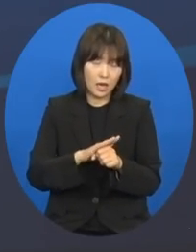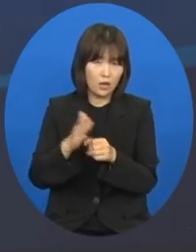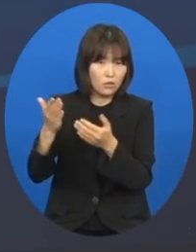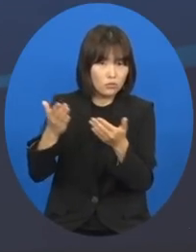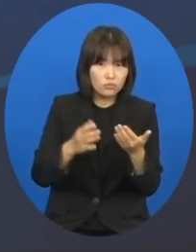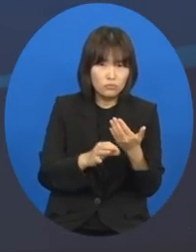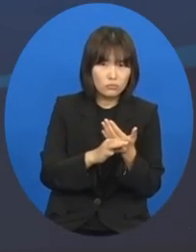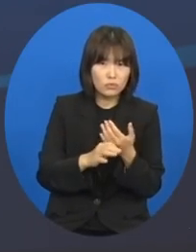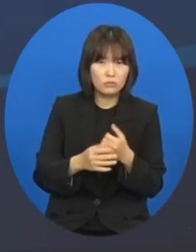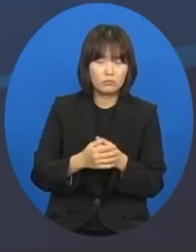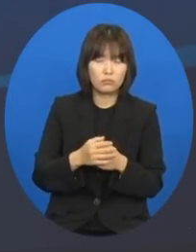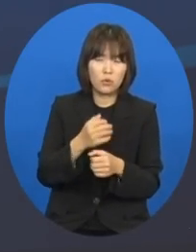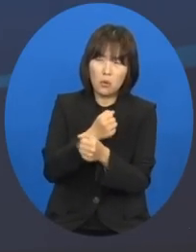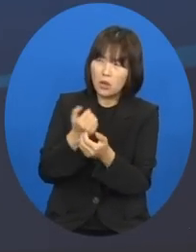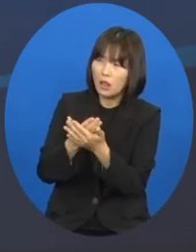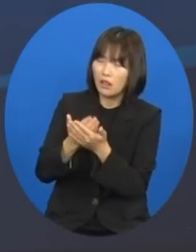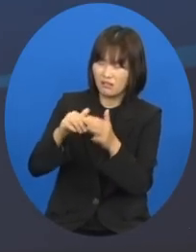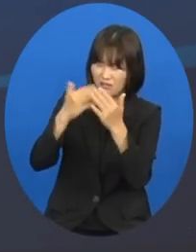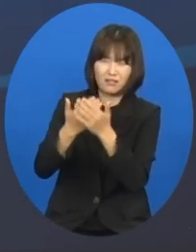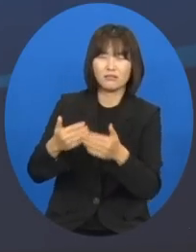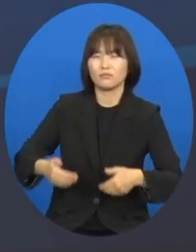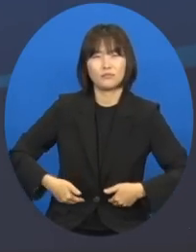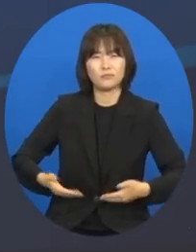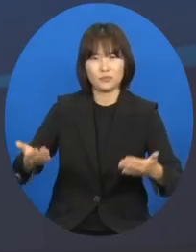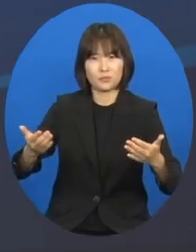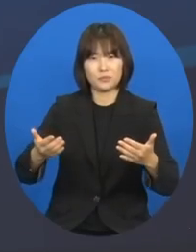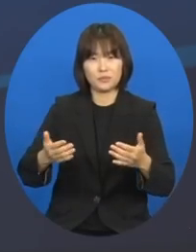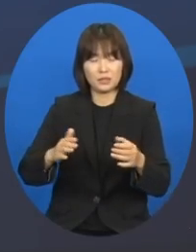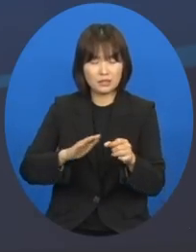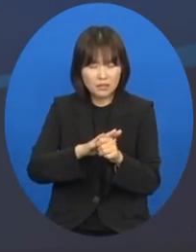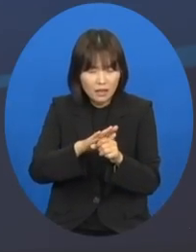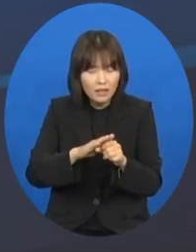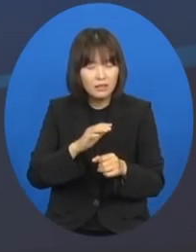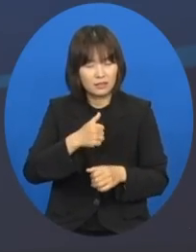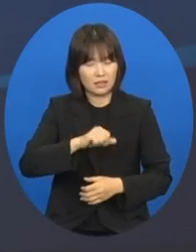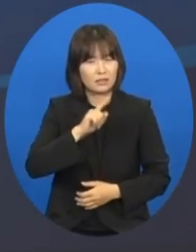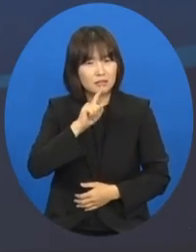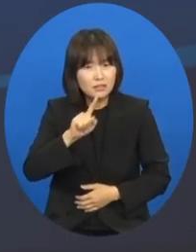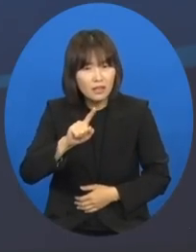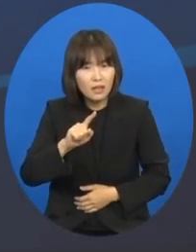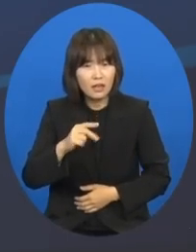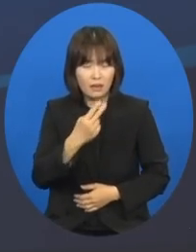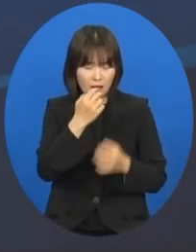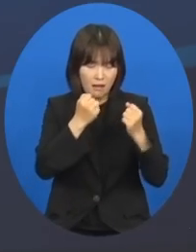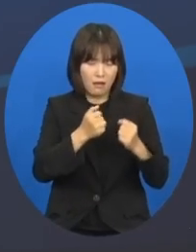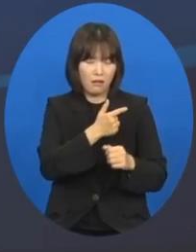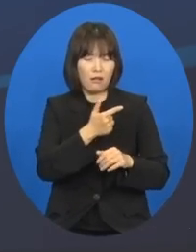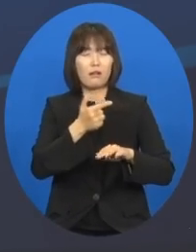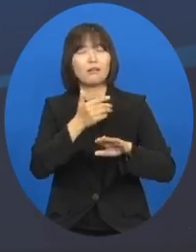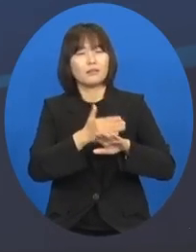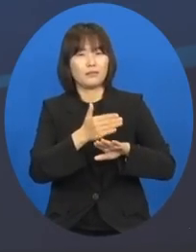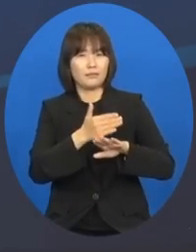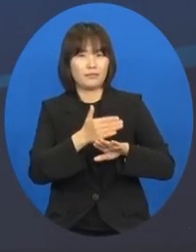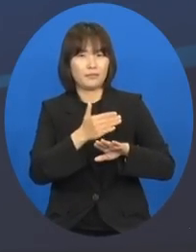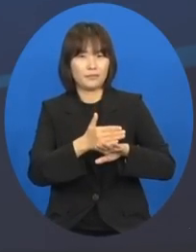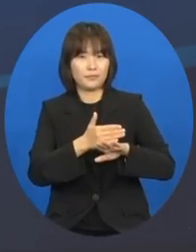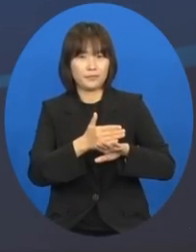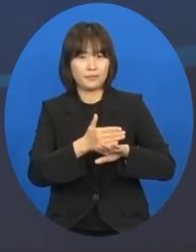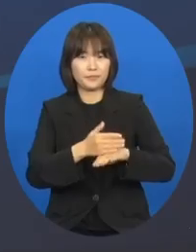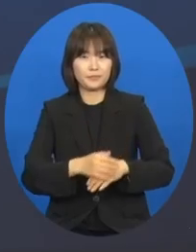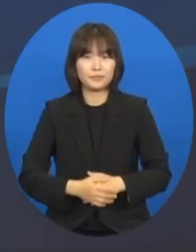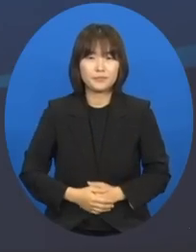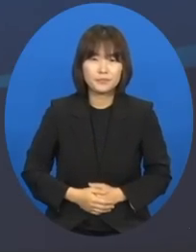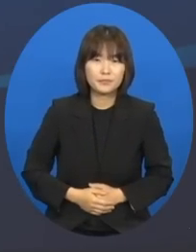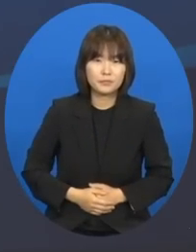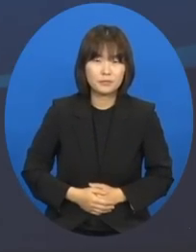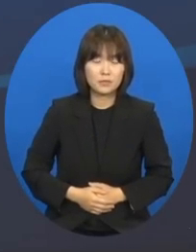용서해 달라 용서한다 이게 다 필요가 없는 거예요 사랑한다 아들아 살아 있어 줘서 고맙다 다른 건